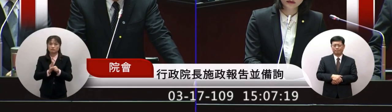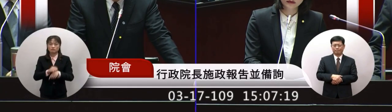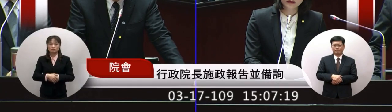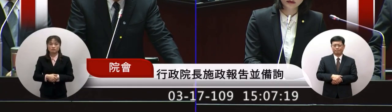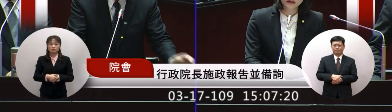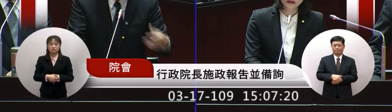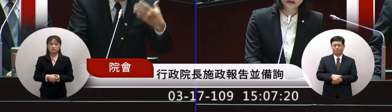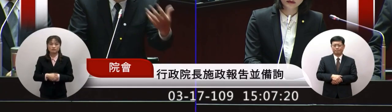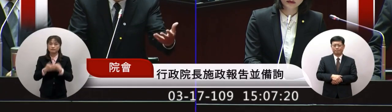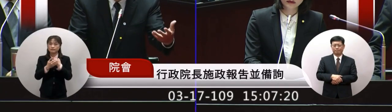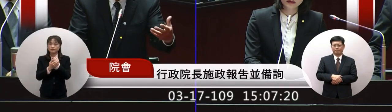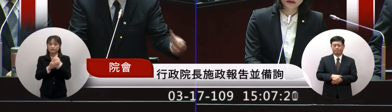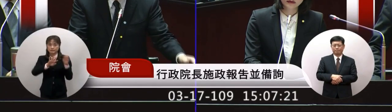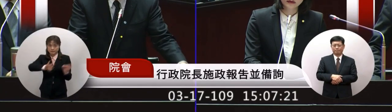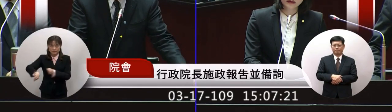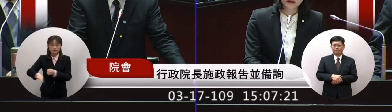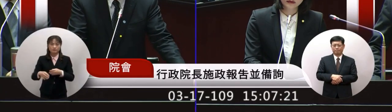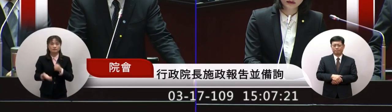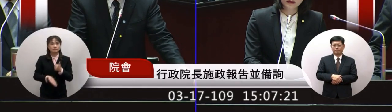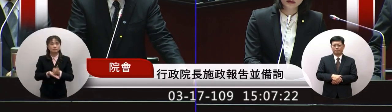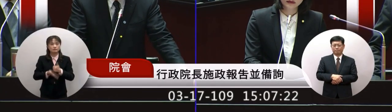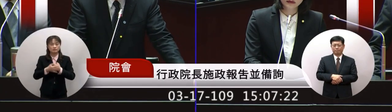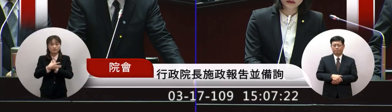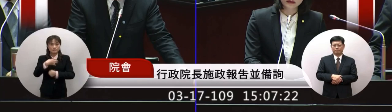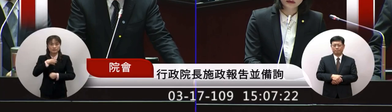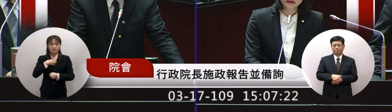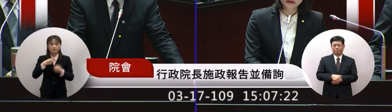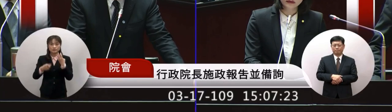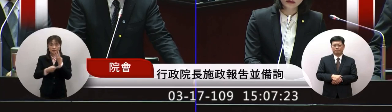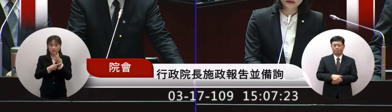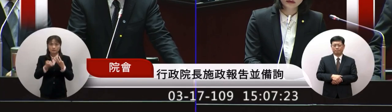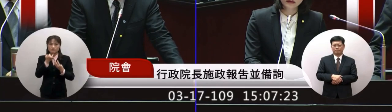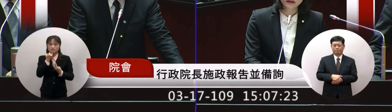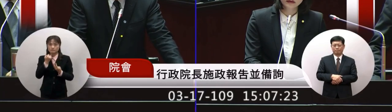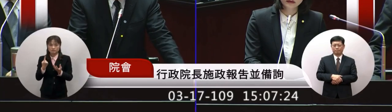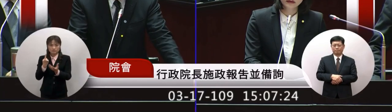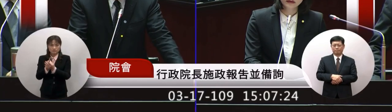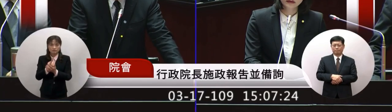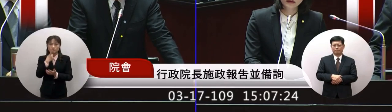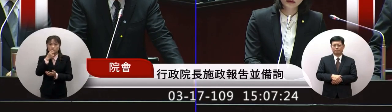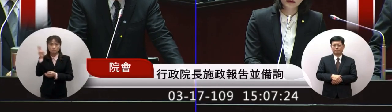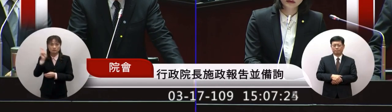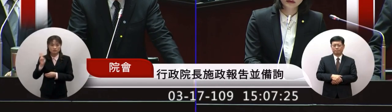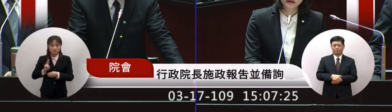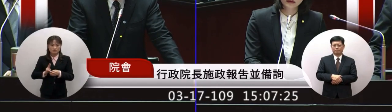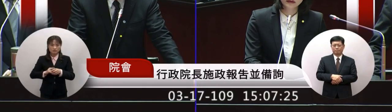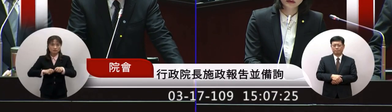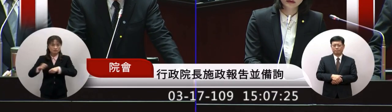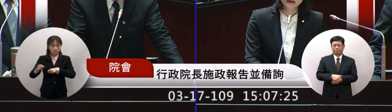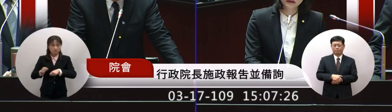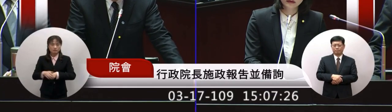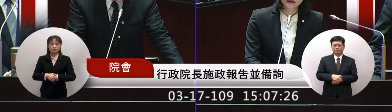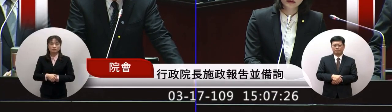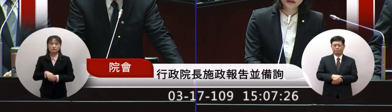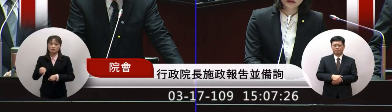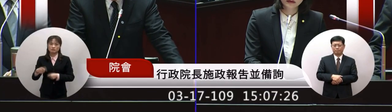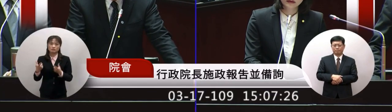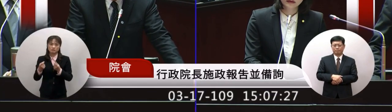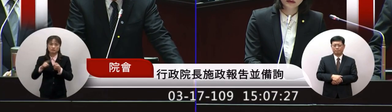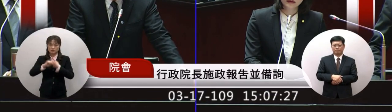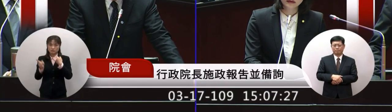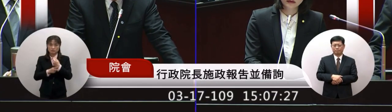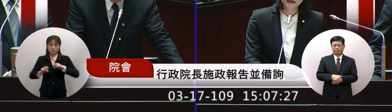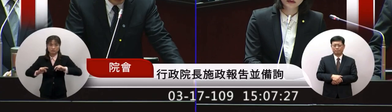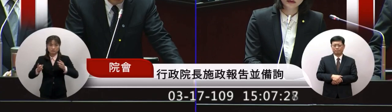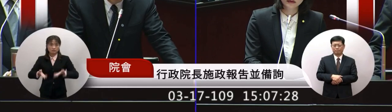业去投资到这个绿能产业里面去，那这也做一个相关的法规松绑。那另外我们也发